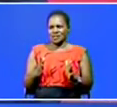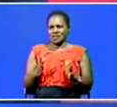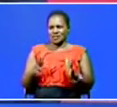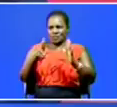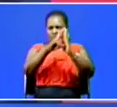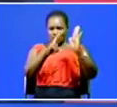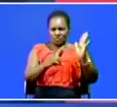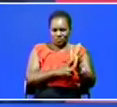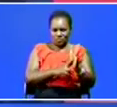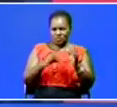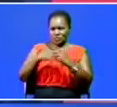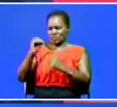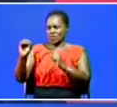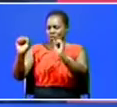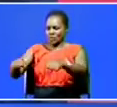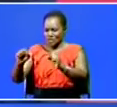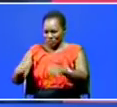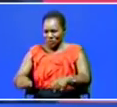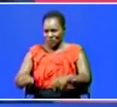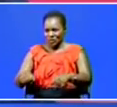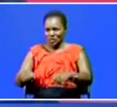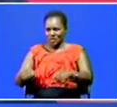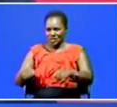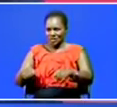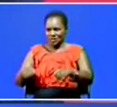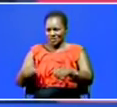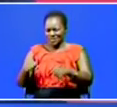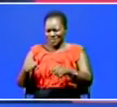taifa inasema unaweza kuchungulia,